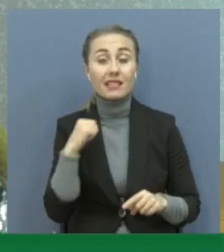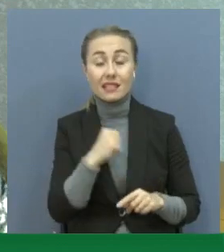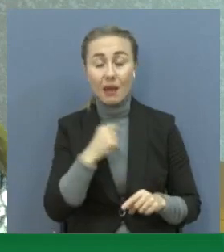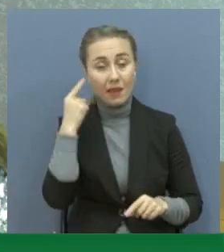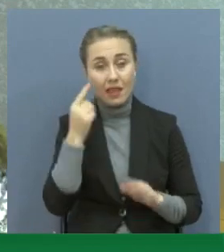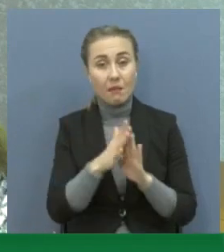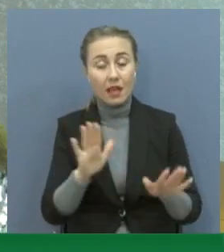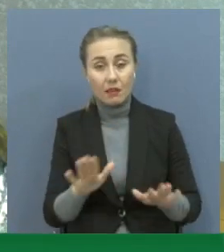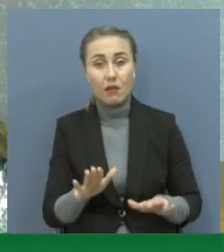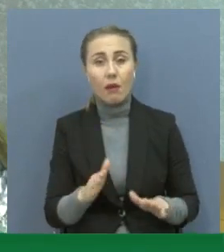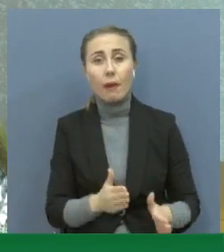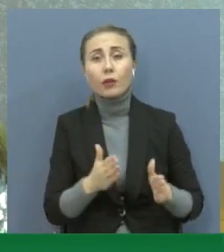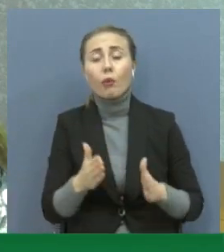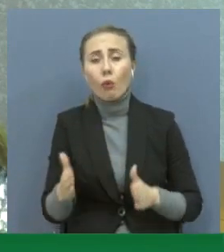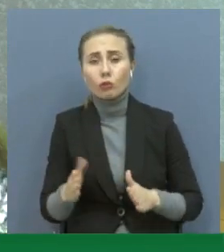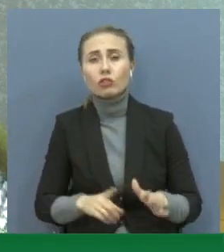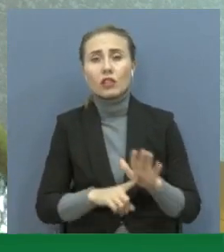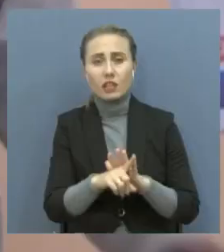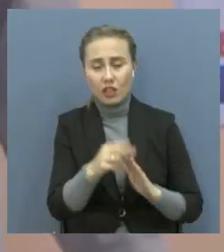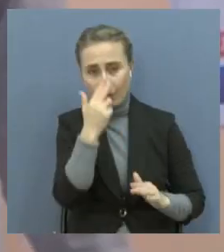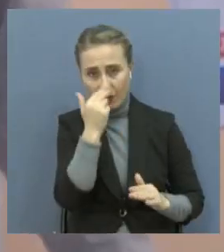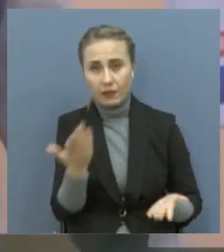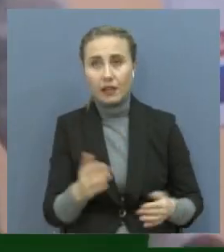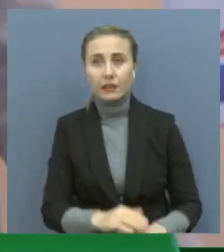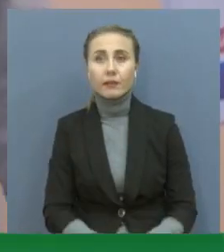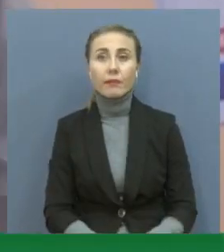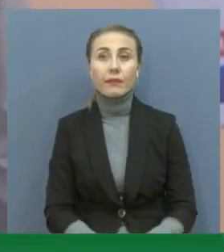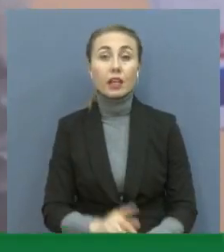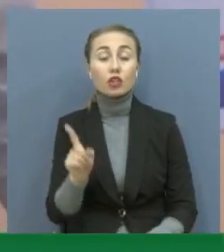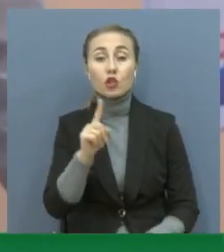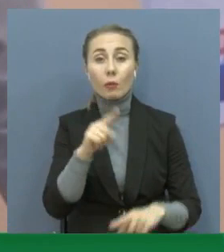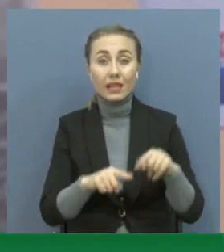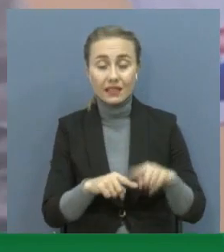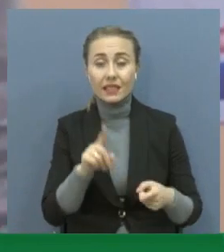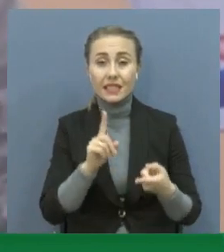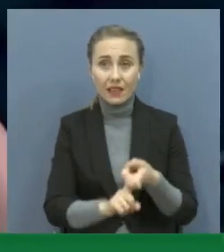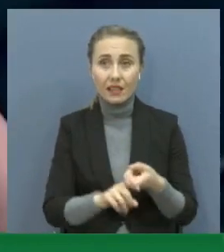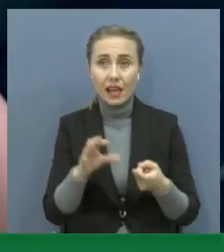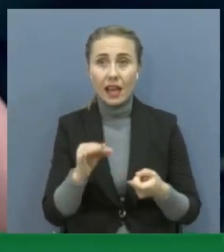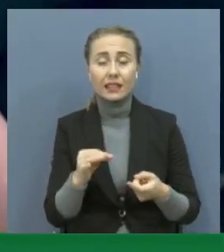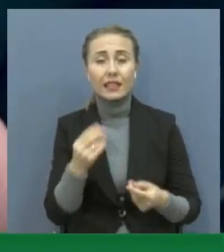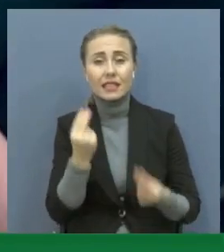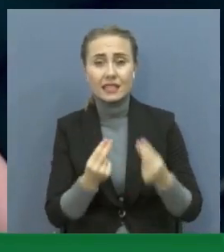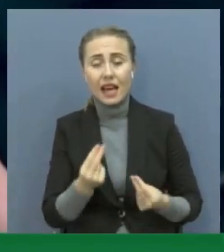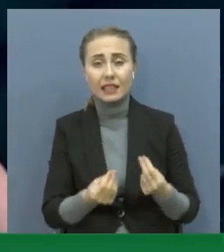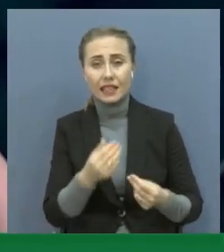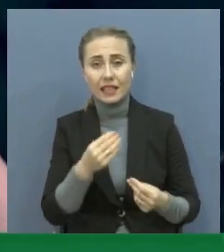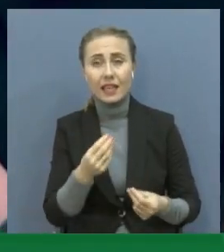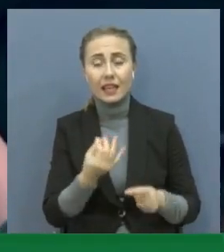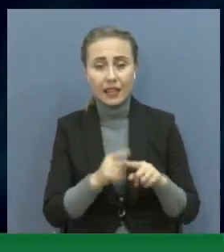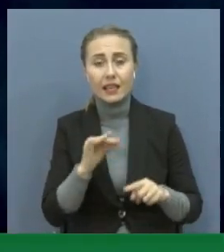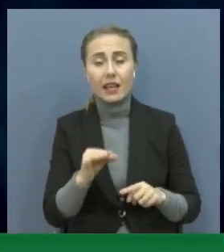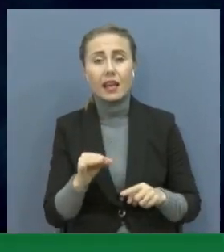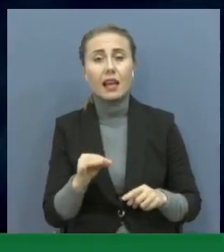понимая, потихонечку начинают привыкать. Чтобы родные зависимых от азартных игр не оставались наедине со своей